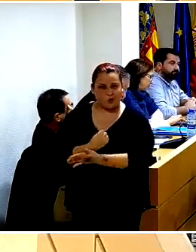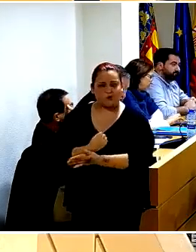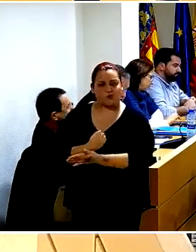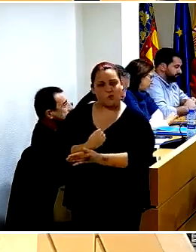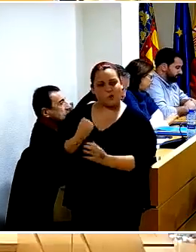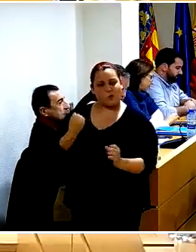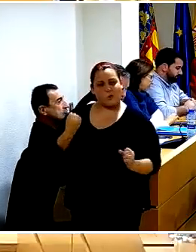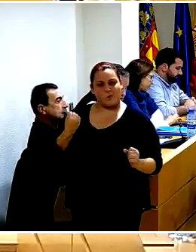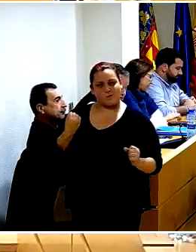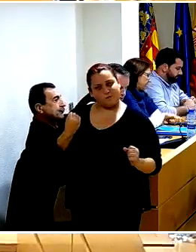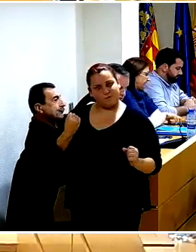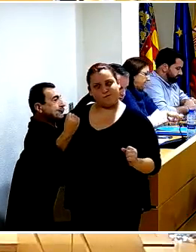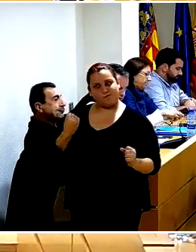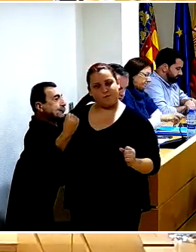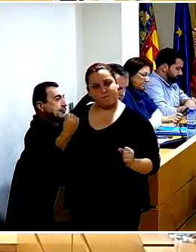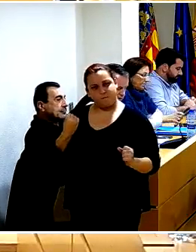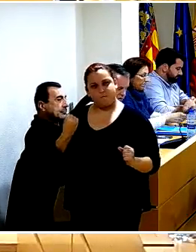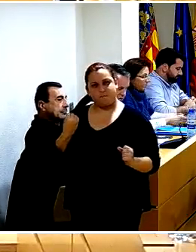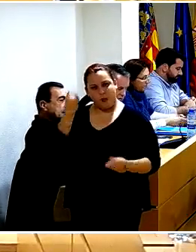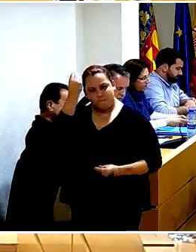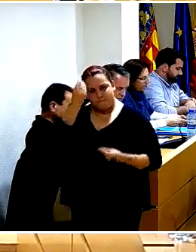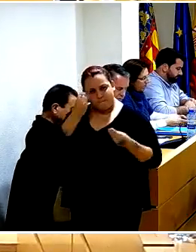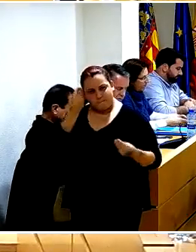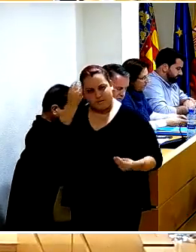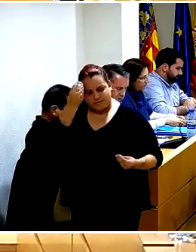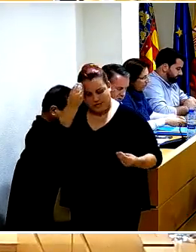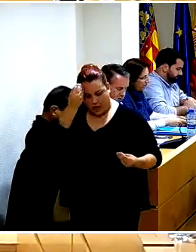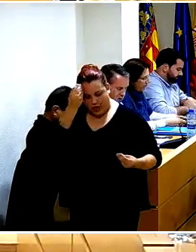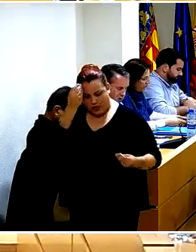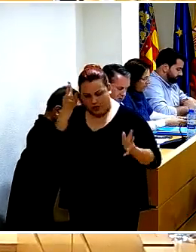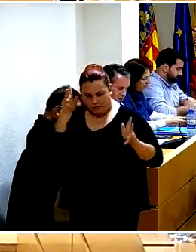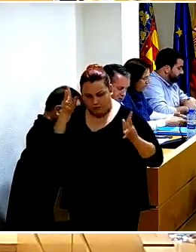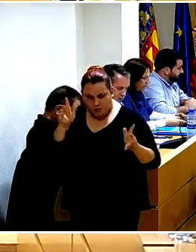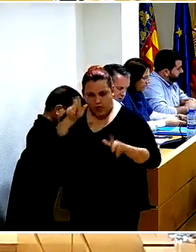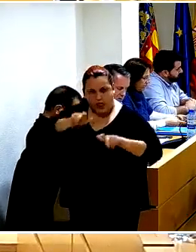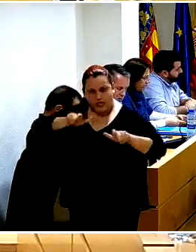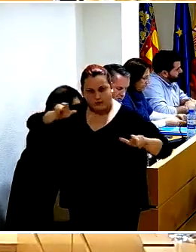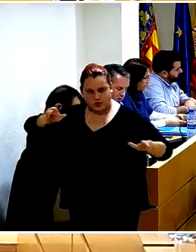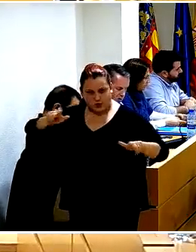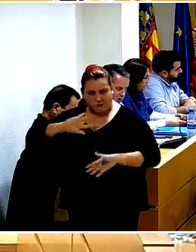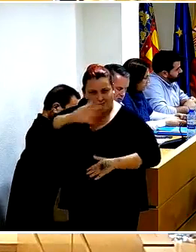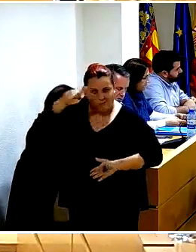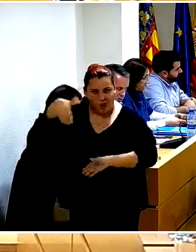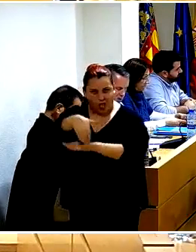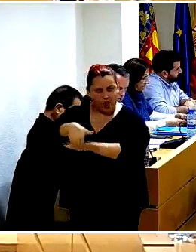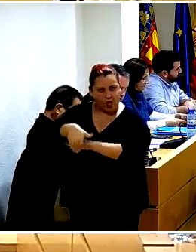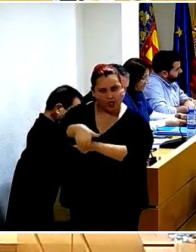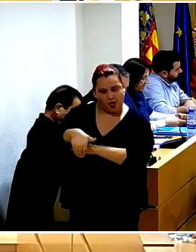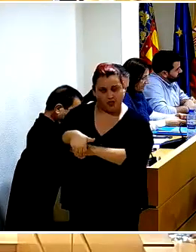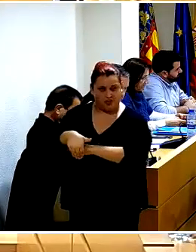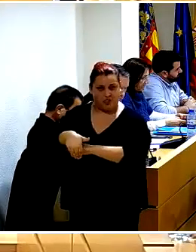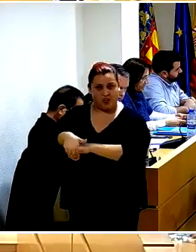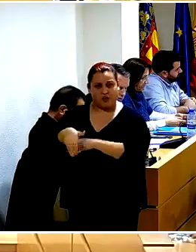no, de pensar en la ciutadania, en les persones que estan ahí fora, més que en altres